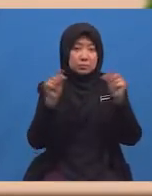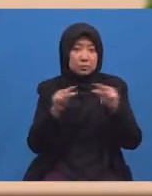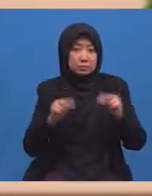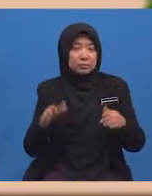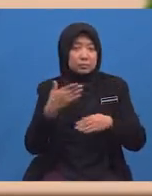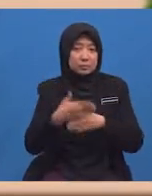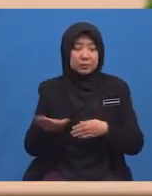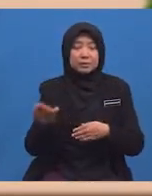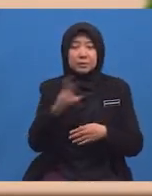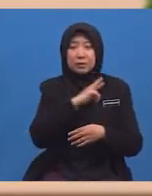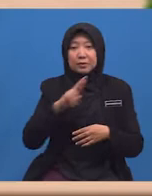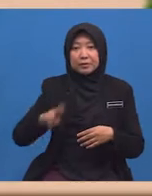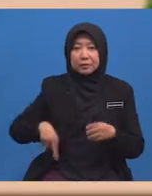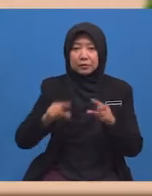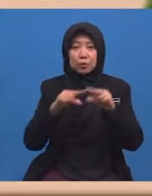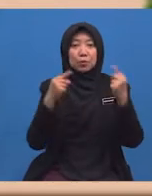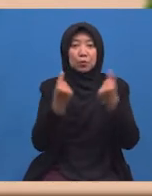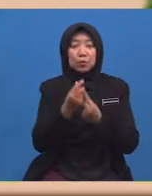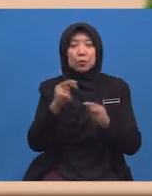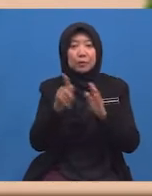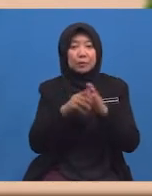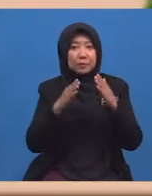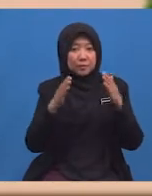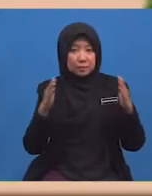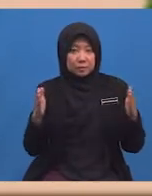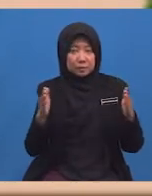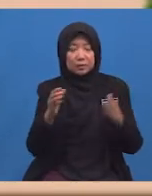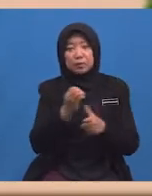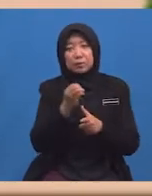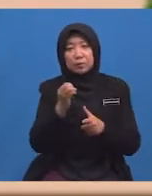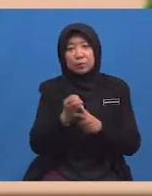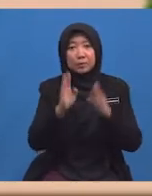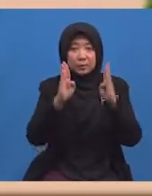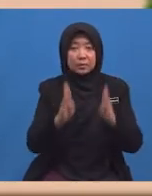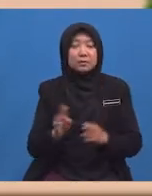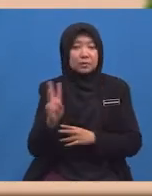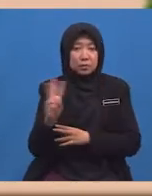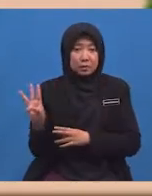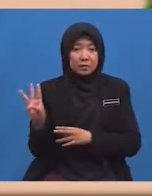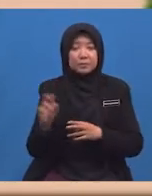iaitu golongan pembesar ataupun golongan bangsawan.